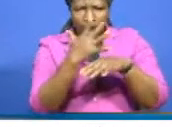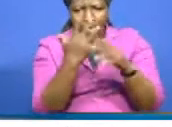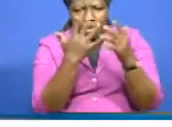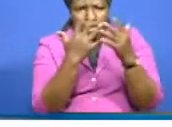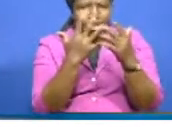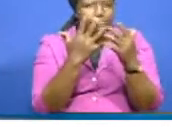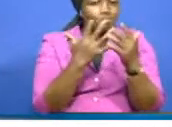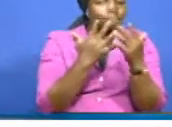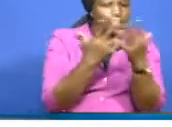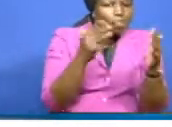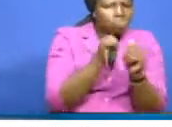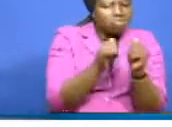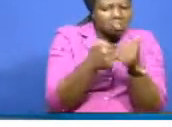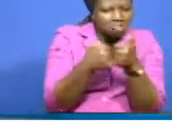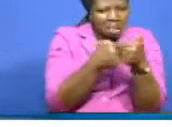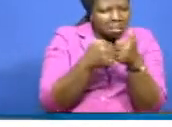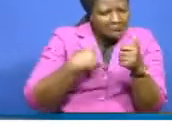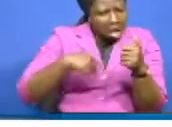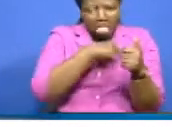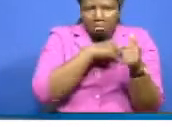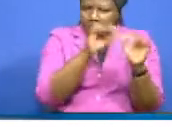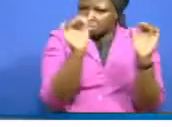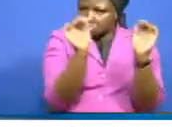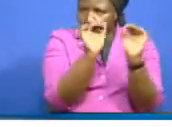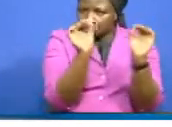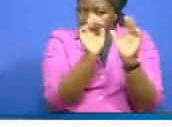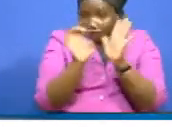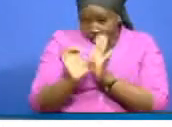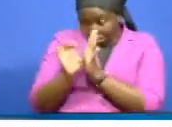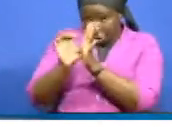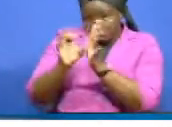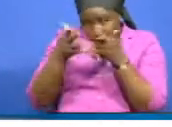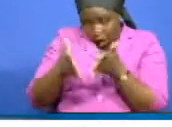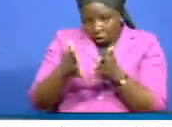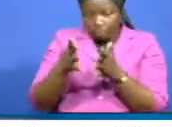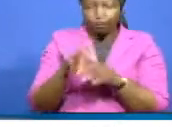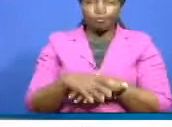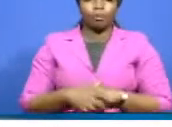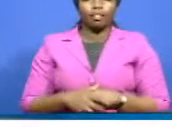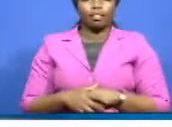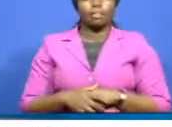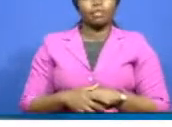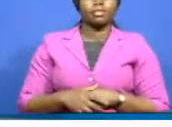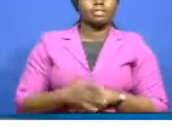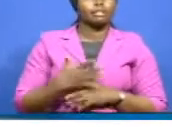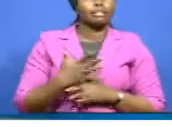ambalo linatutatiza. Kama saa hizi tungekuwa tunaangalia mambo